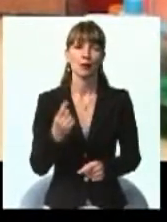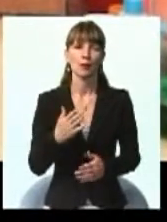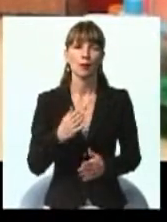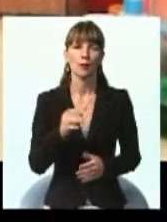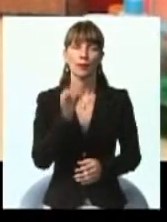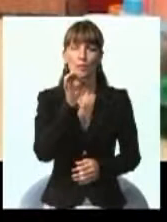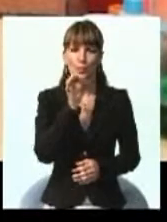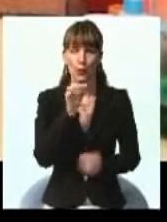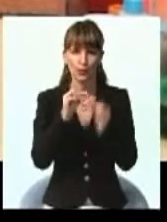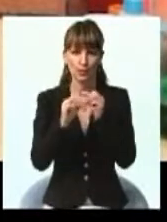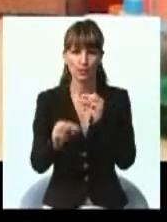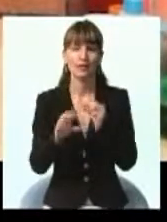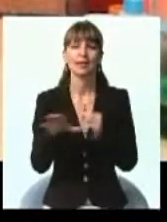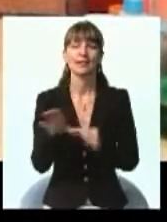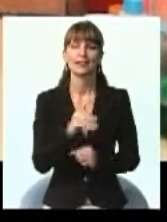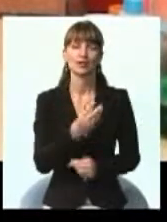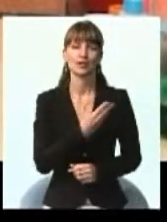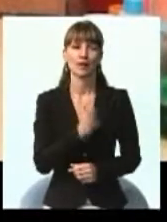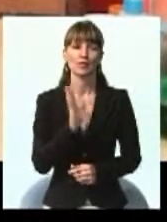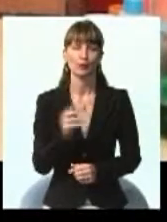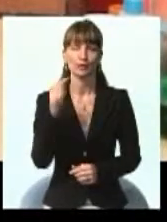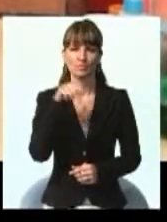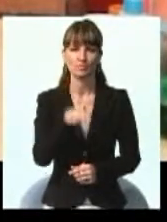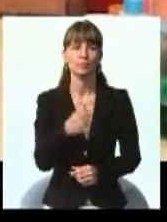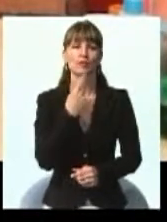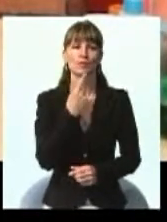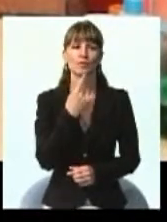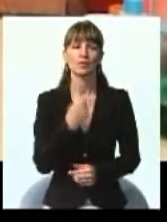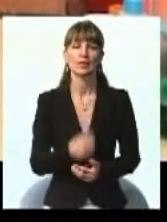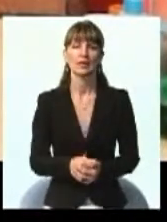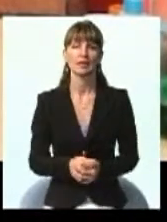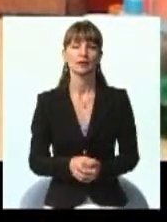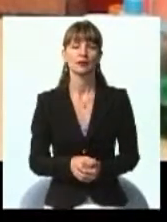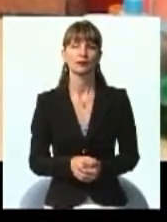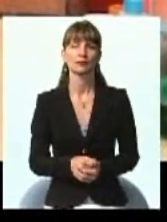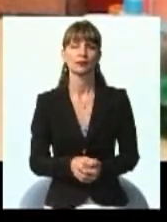всі бажання прилетять ось сюди. Давайте спробуємо.